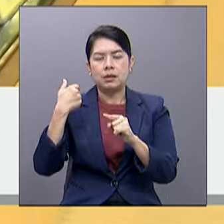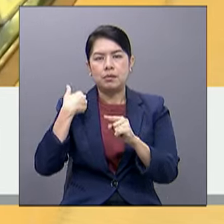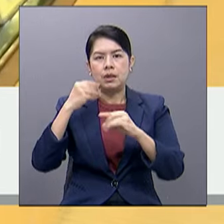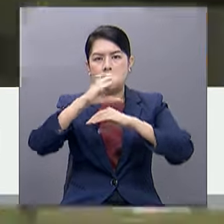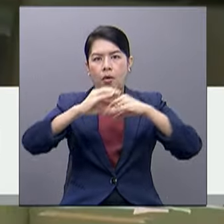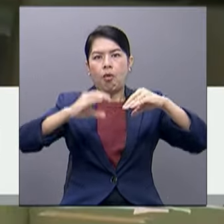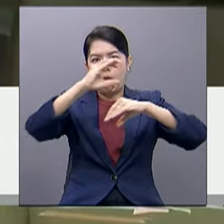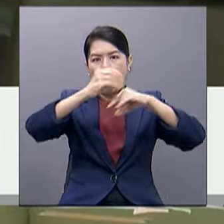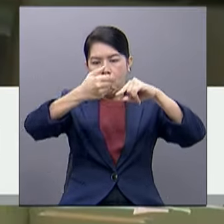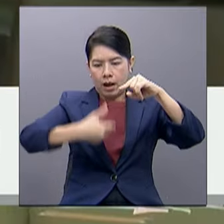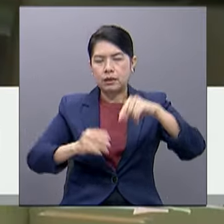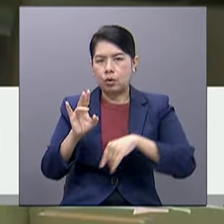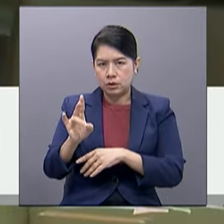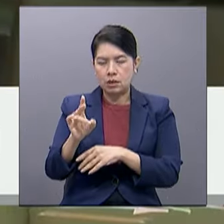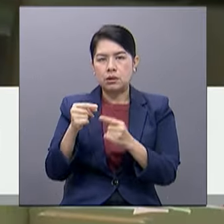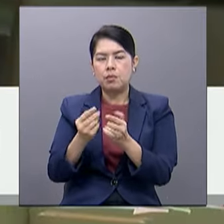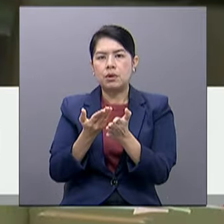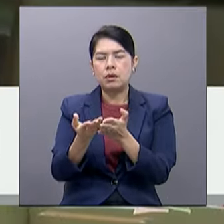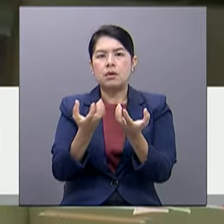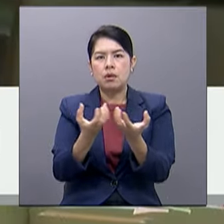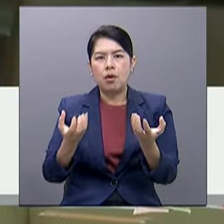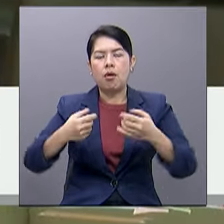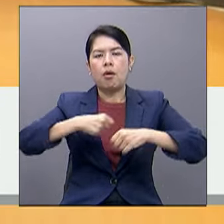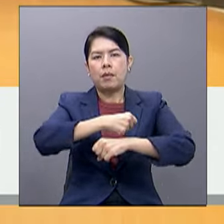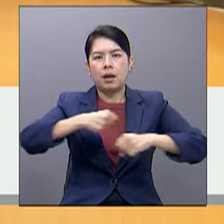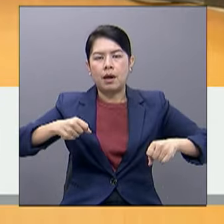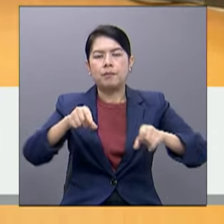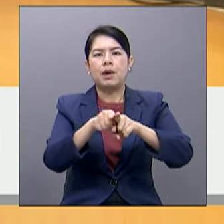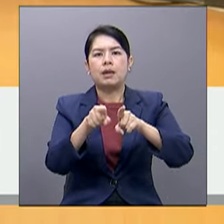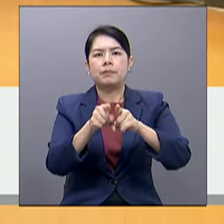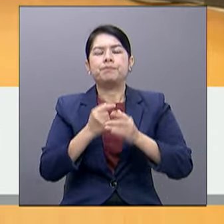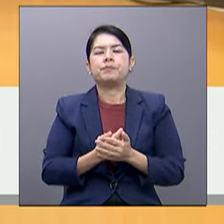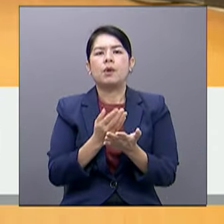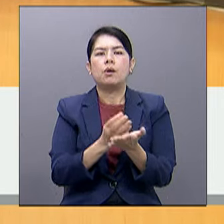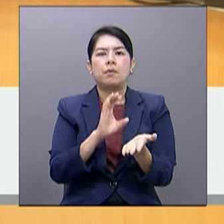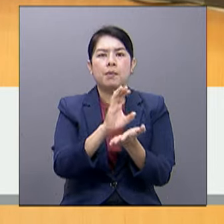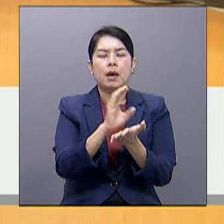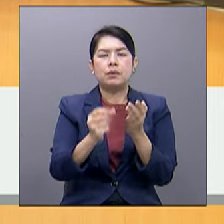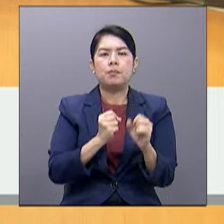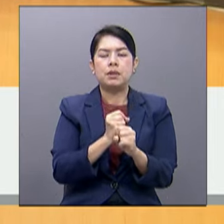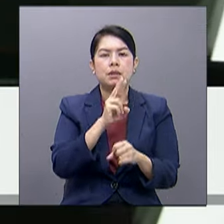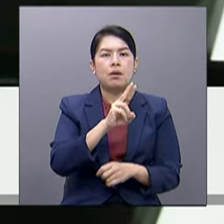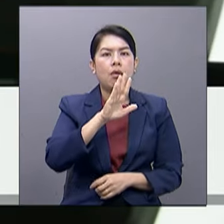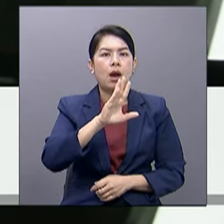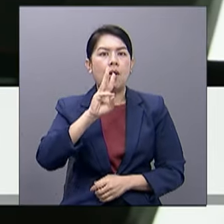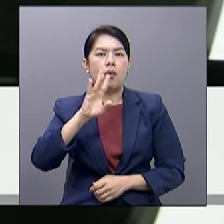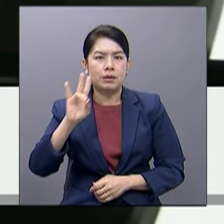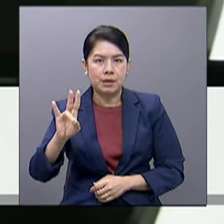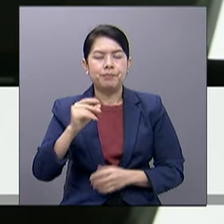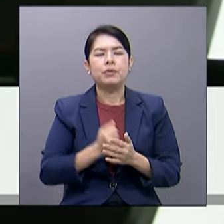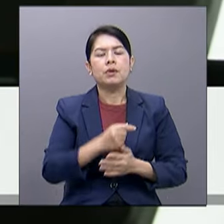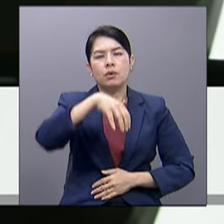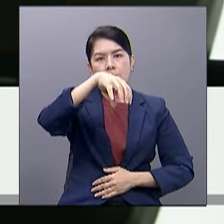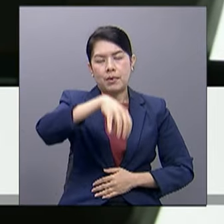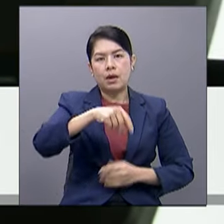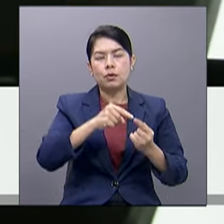ครุพันธ์ร่วมด้วยสำหรับปีงบประมาณ 2567กรุงเทพครโดยสำนักวัฒนธรรมกีฬาและการท่องเที่ยว